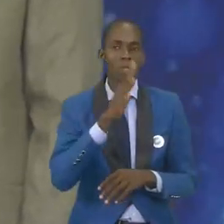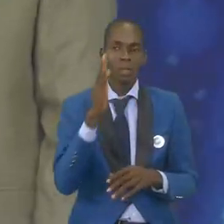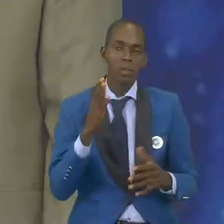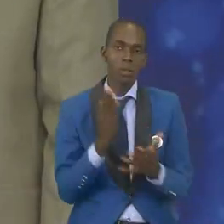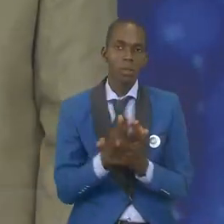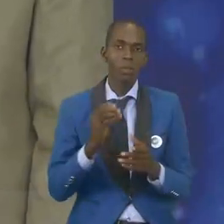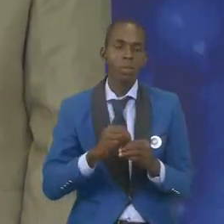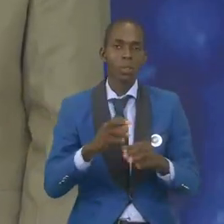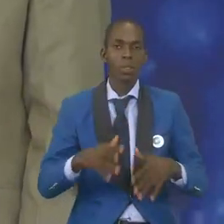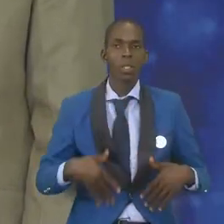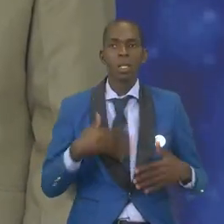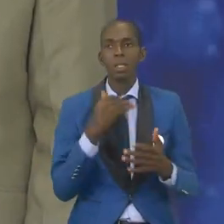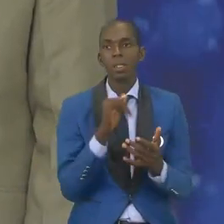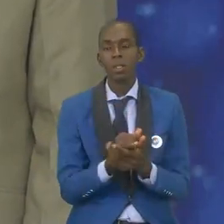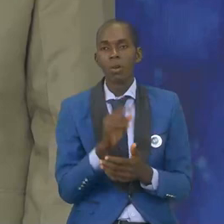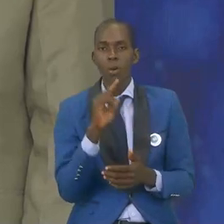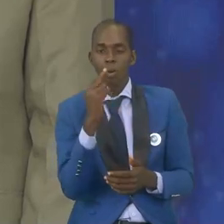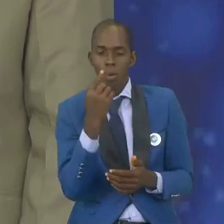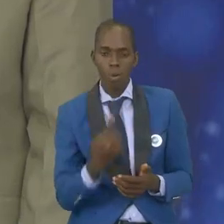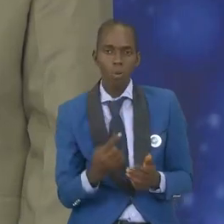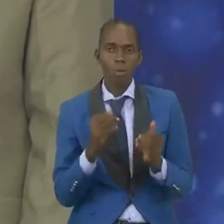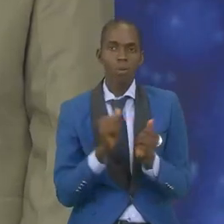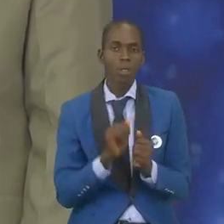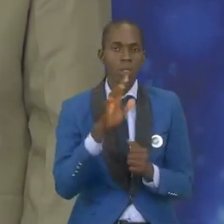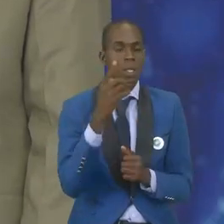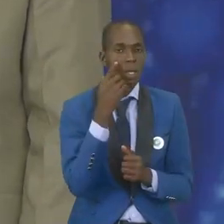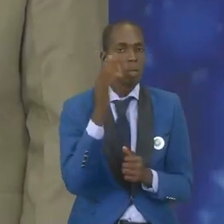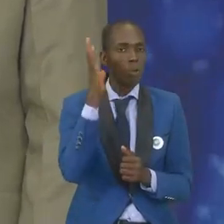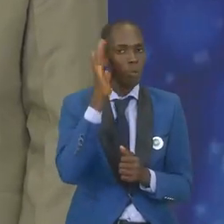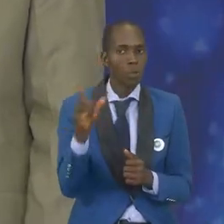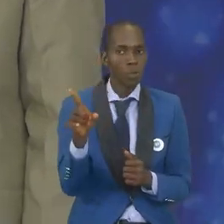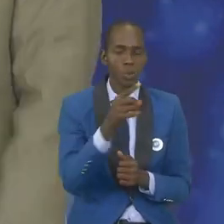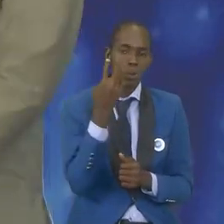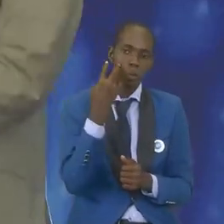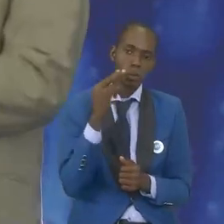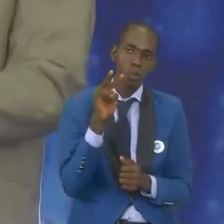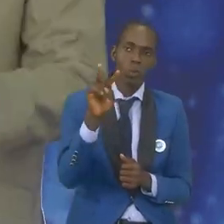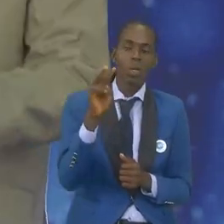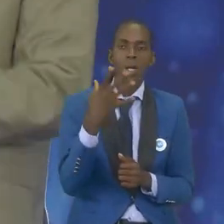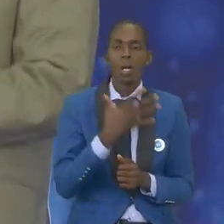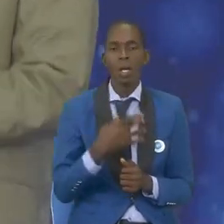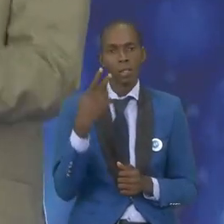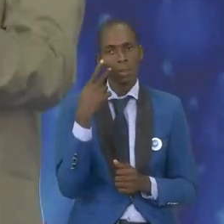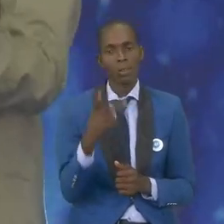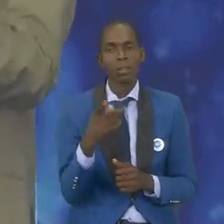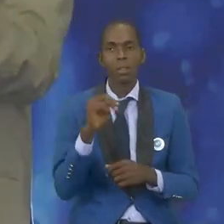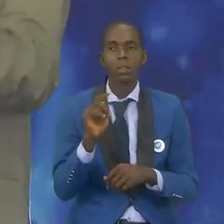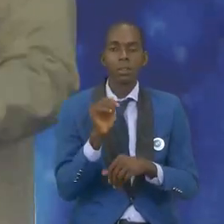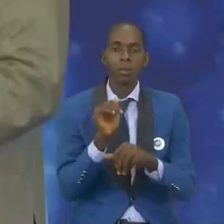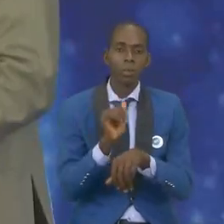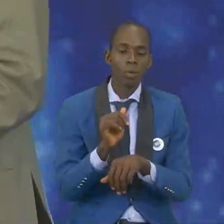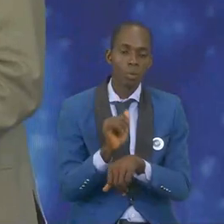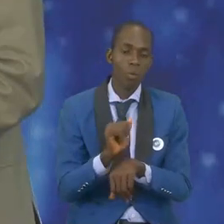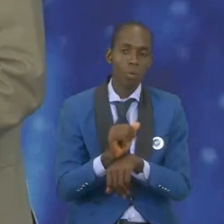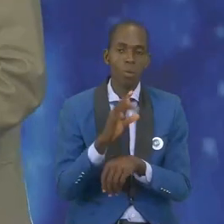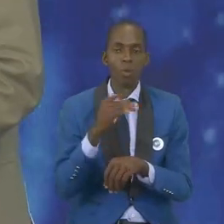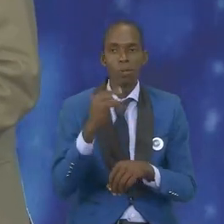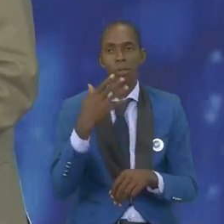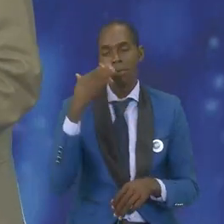Seigneur ne va jamais cesser dans ta vie. Verset 8. Verset 8 dit, de tes yeux seulement tu regarderas et tu verras